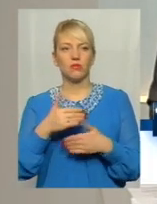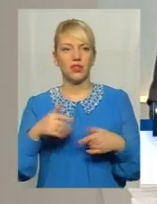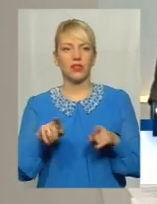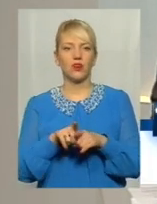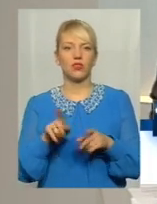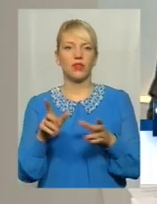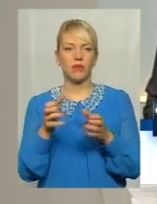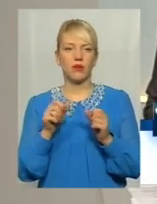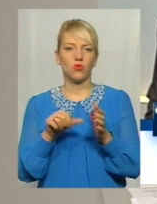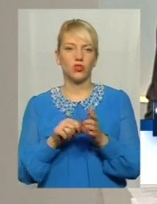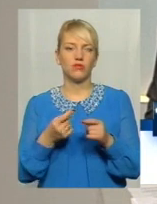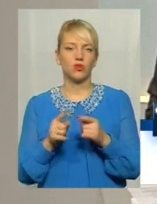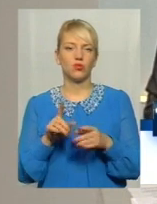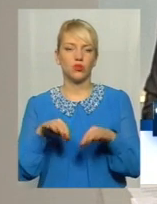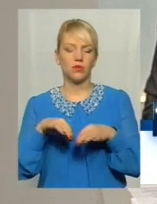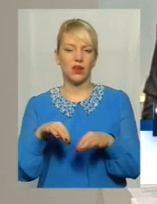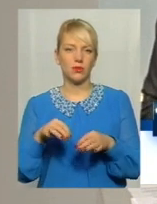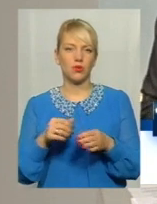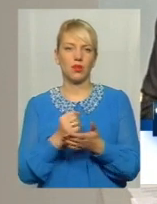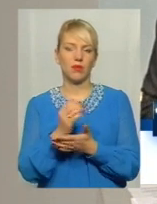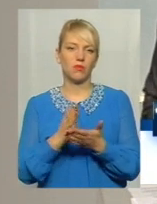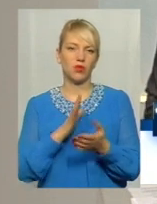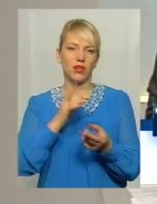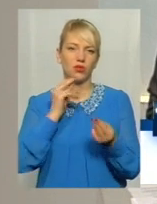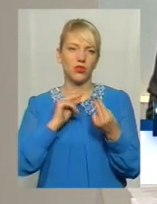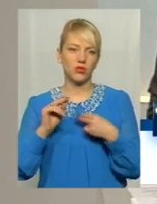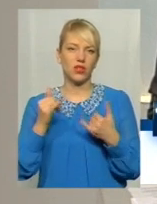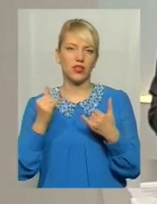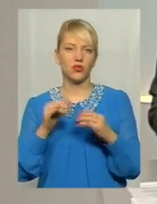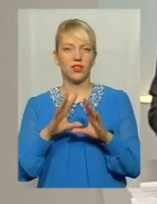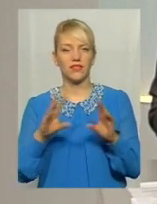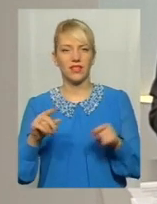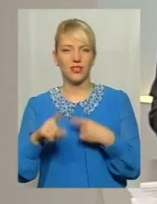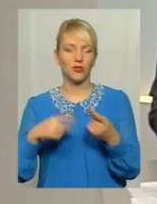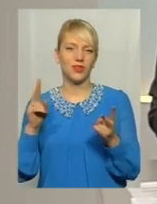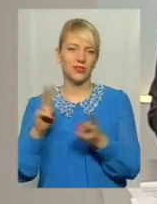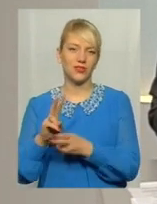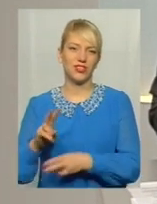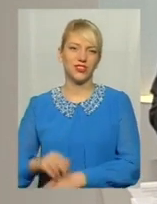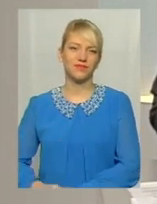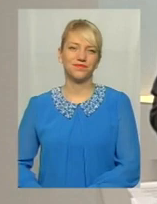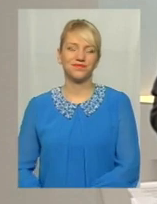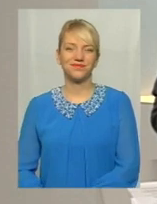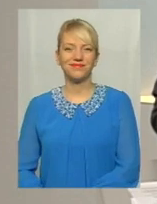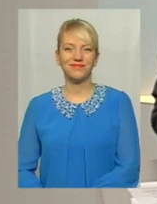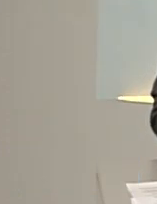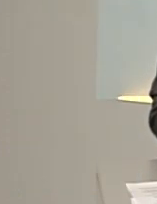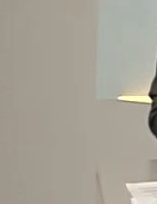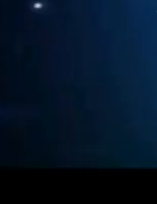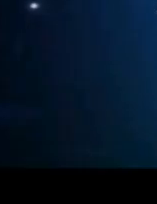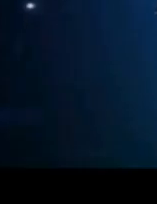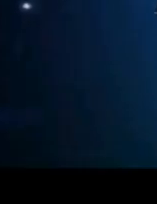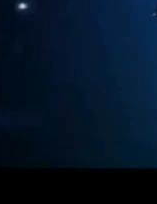участь у тому, аби наша транспортна мережа була досконалою. А на сьогодні це все. До наступних зустрічей на телеканалі «Поділля Центр».